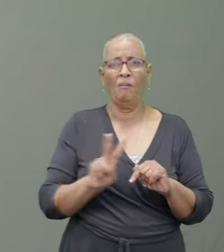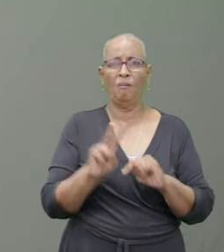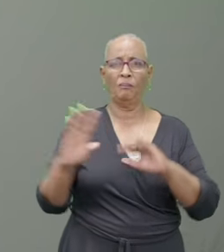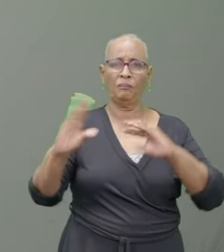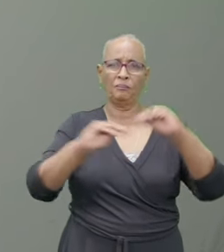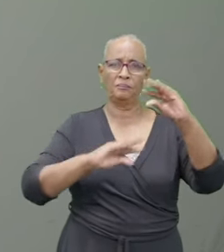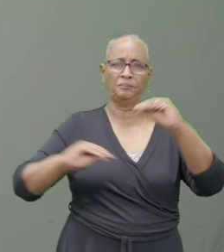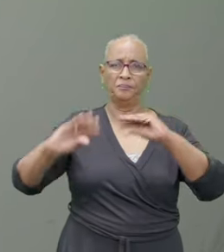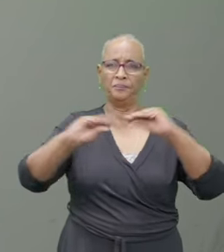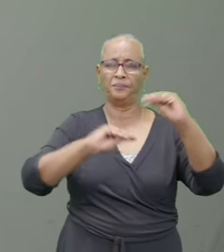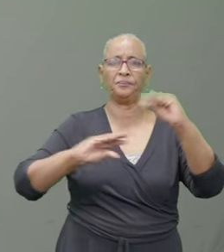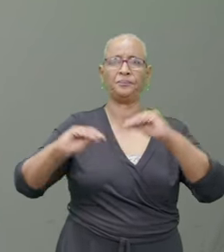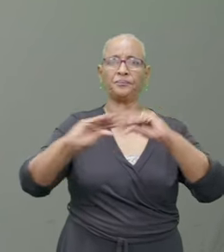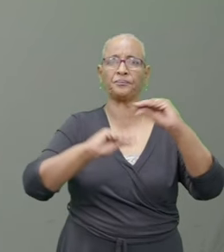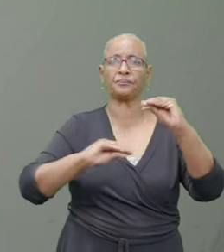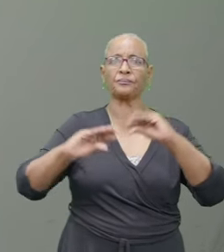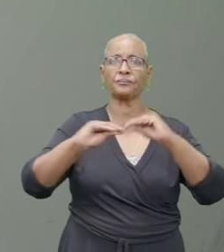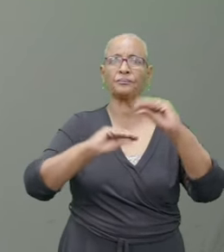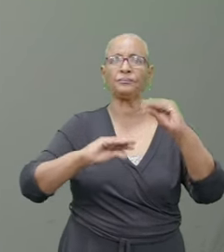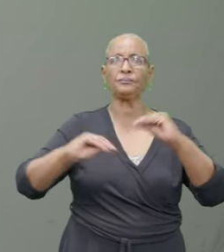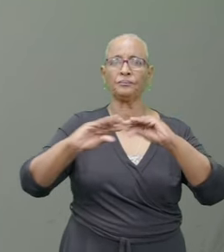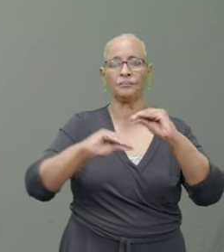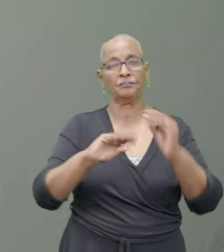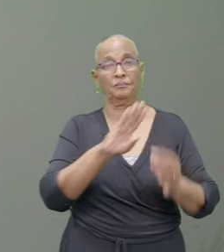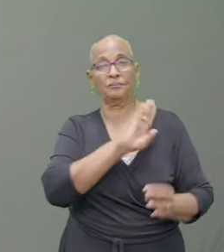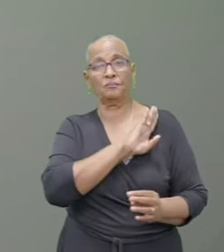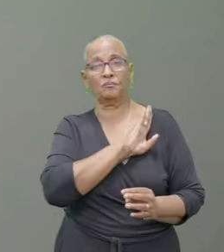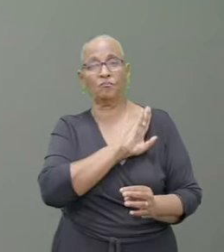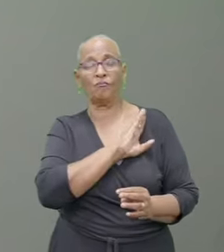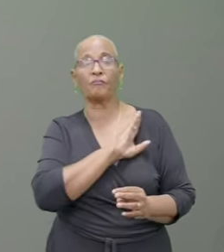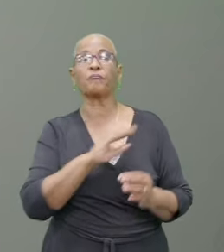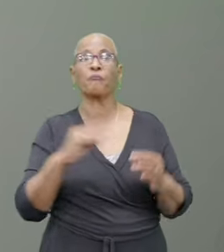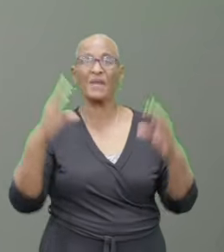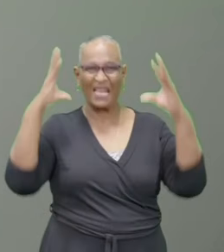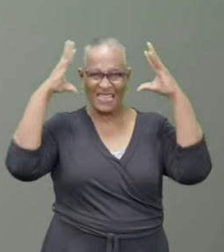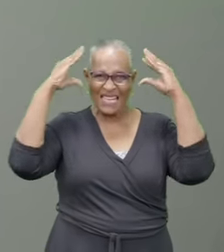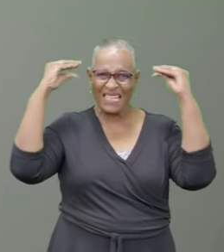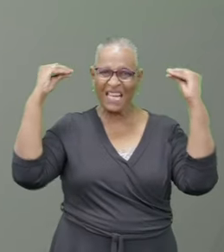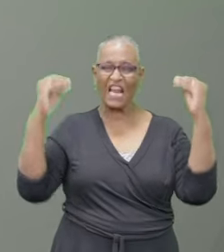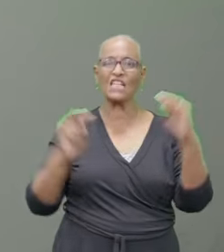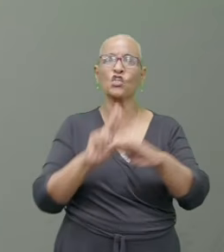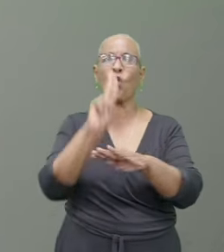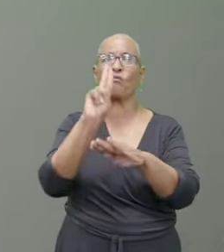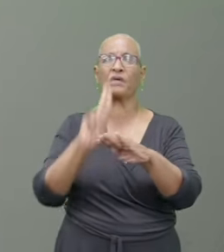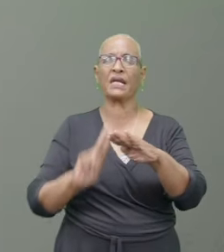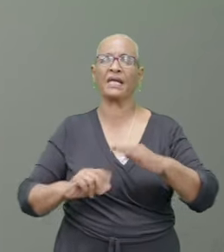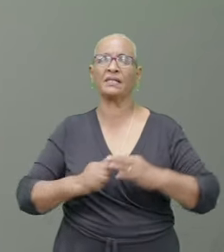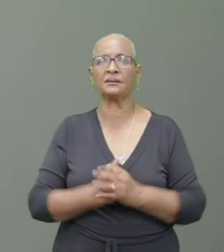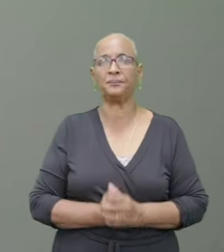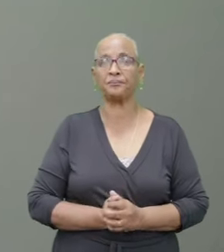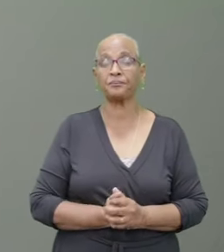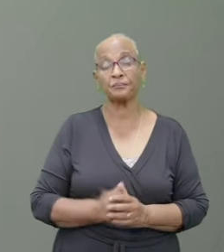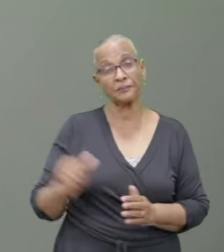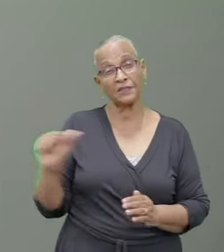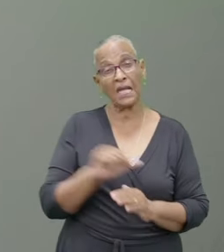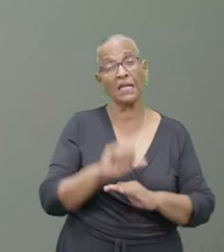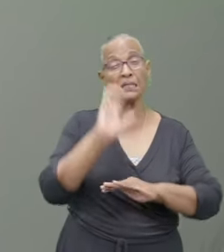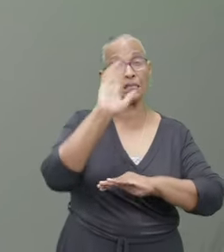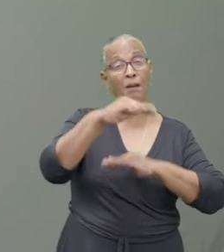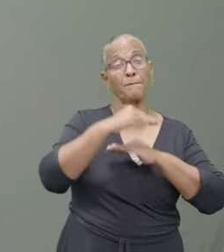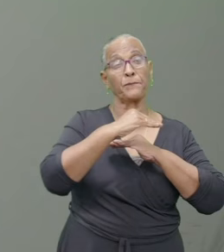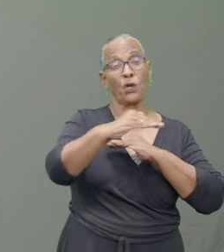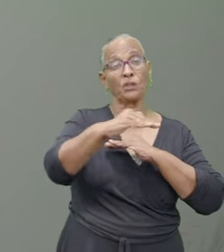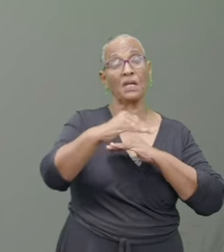worden met onder andere de Nederlandse overheid en andere buitenlandse